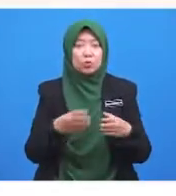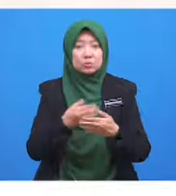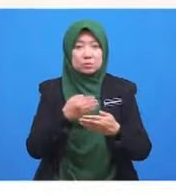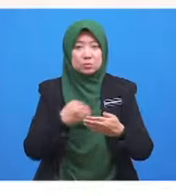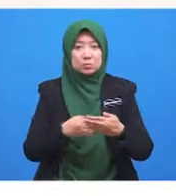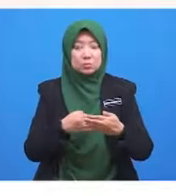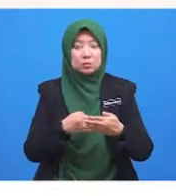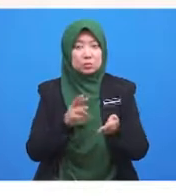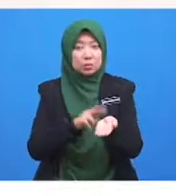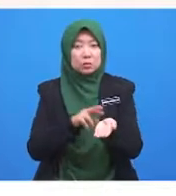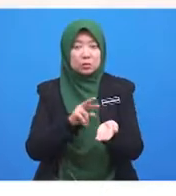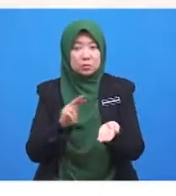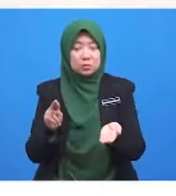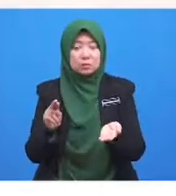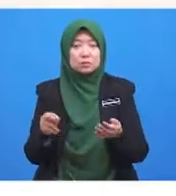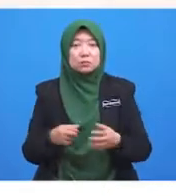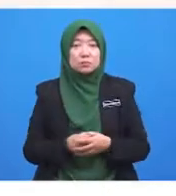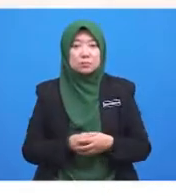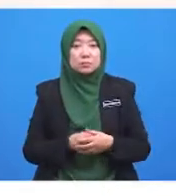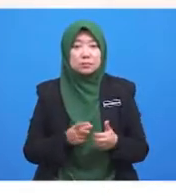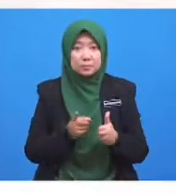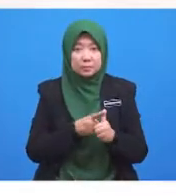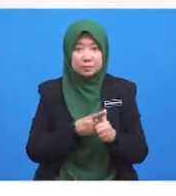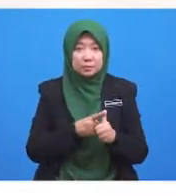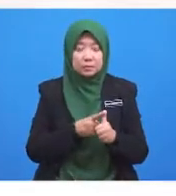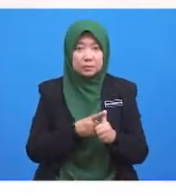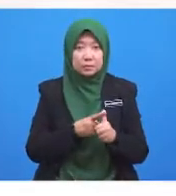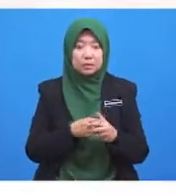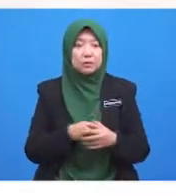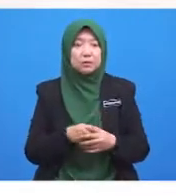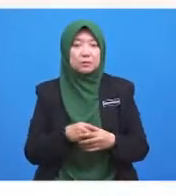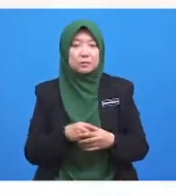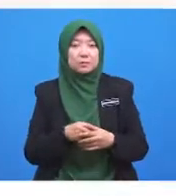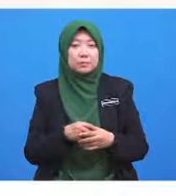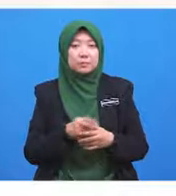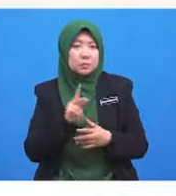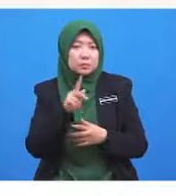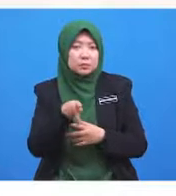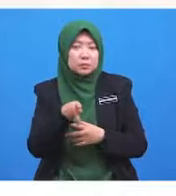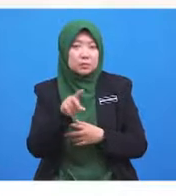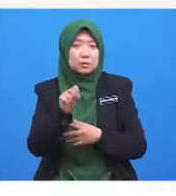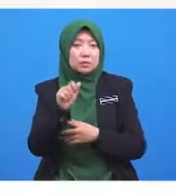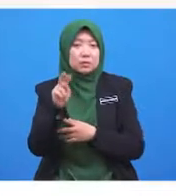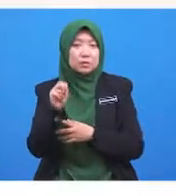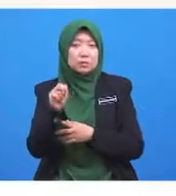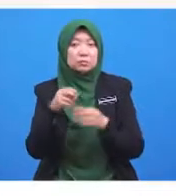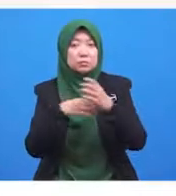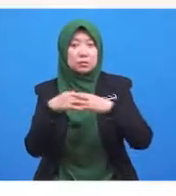rawatan adalah 1. Memastikan ruang salon dalam keadaan selesa dan